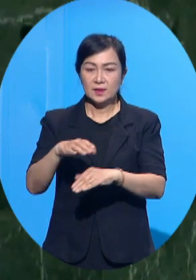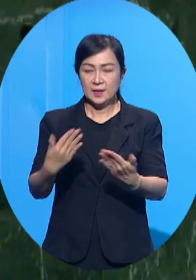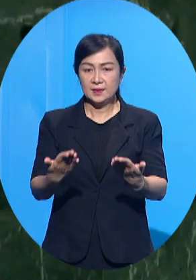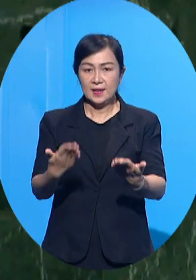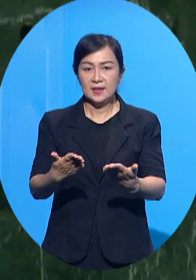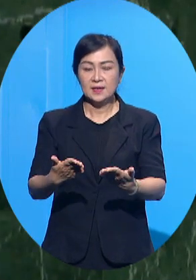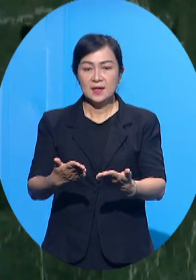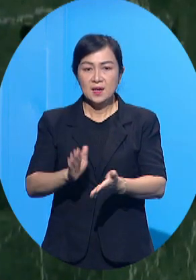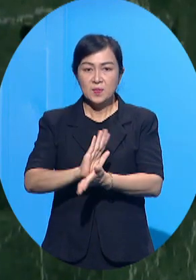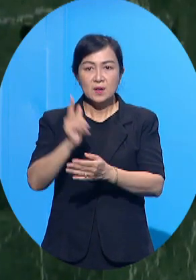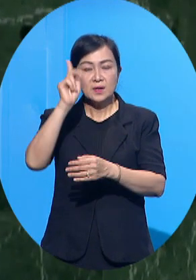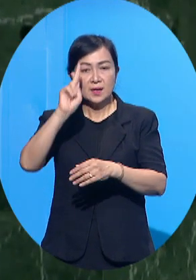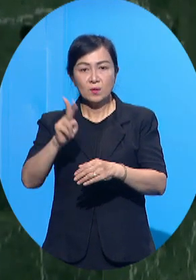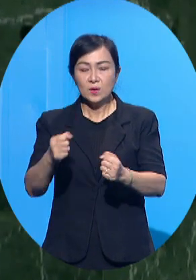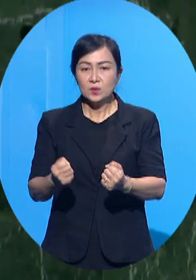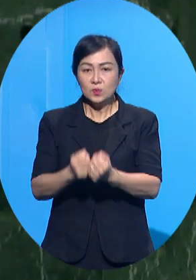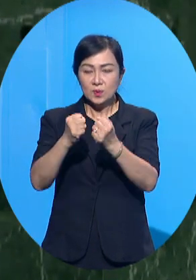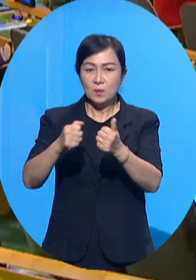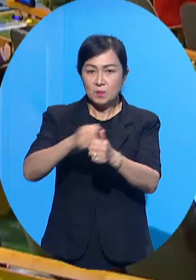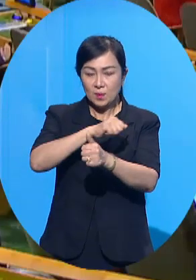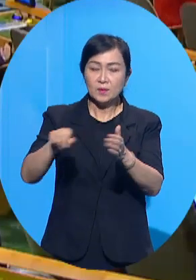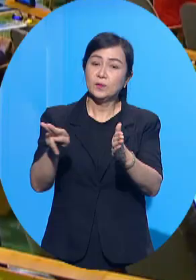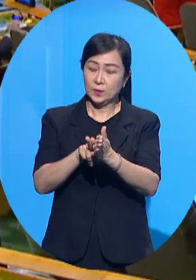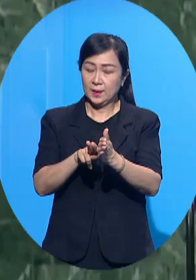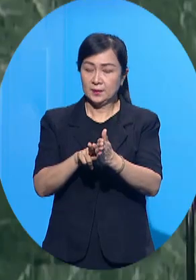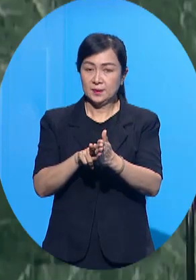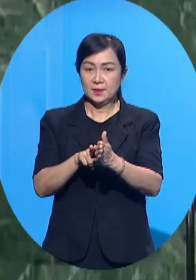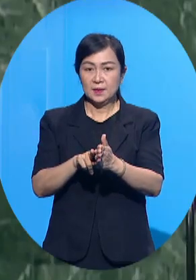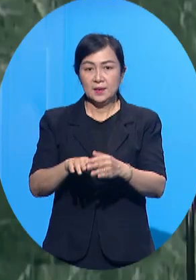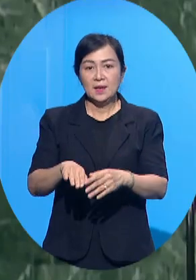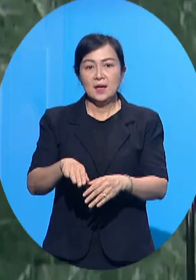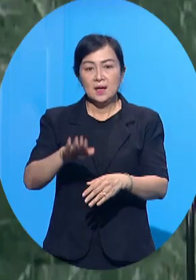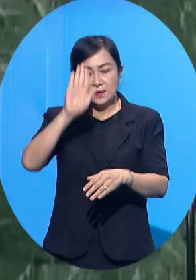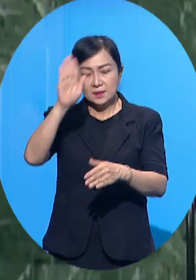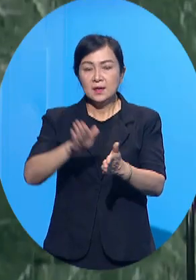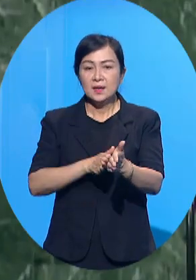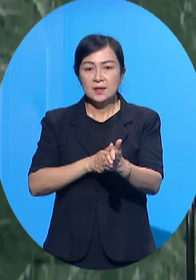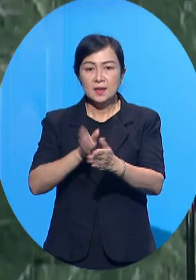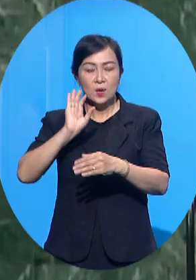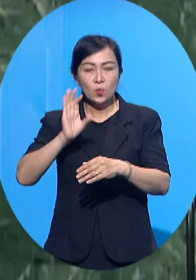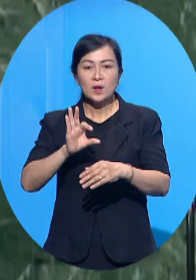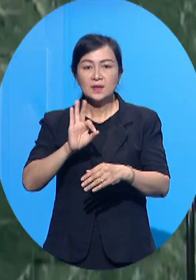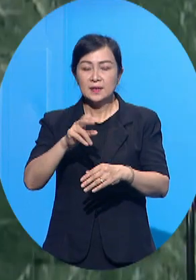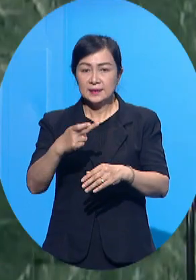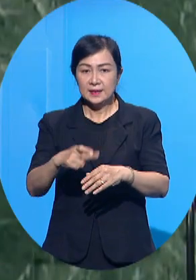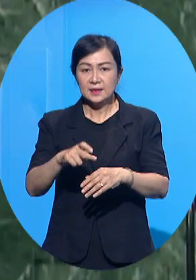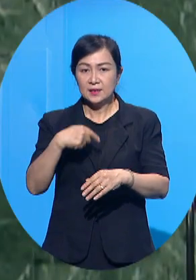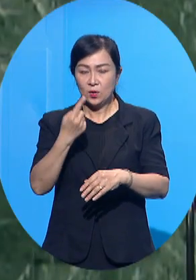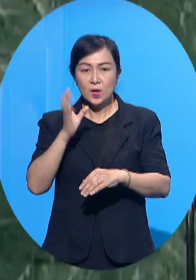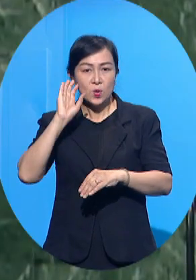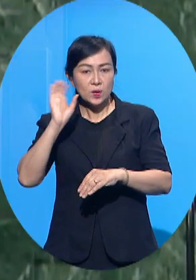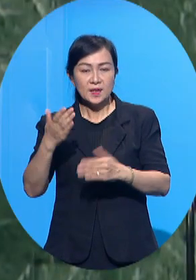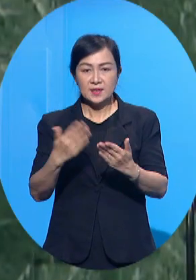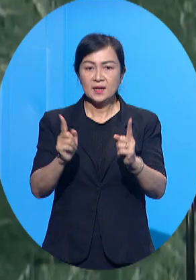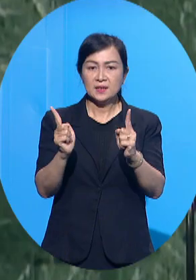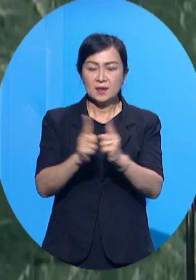nay như tình trạng biến đổi khí hậu xung đột và bạo lực vũ trang còn Tổng thư ký Liên Hiệp Quốc Antonio guz cho rằng cộng đồng quốc tế